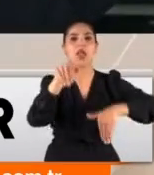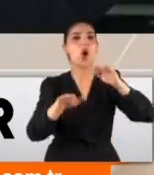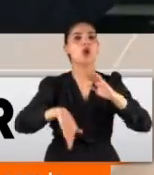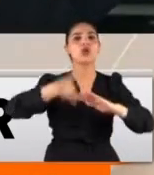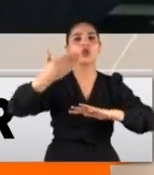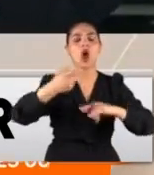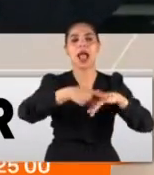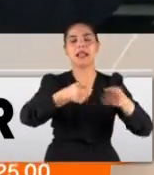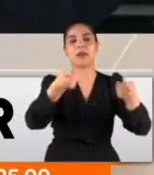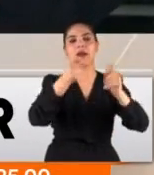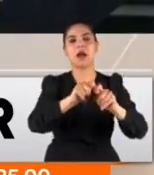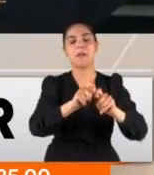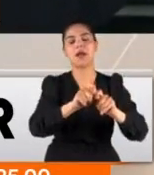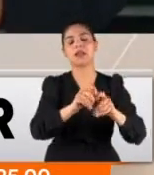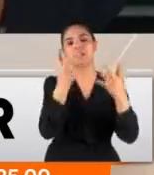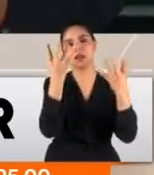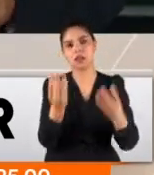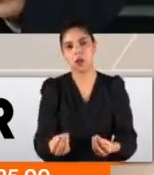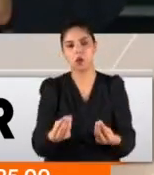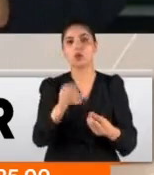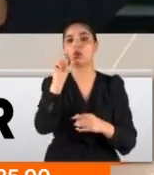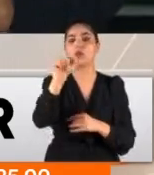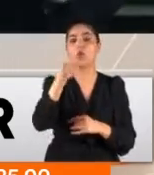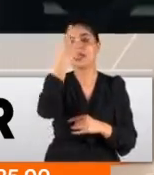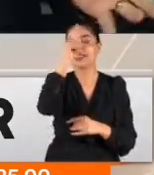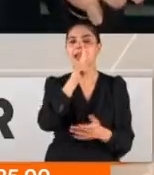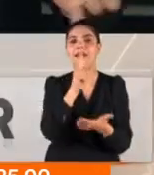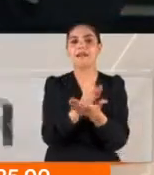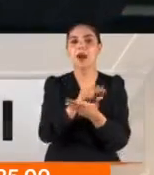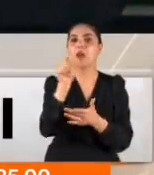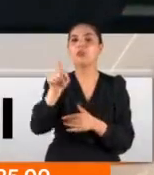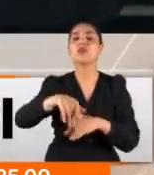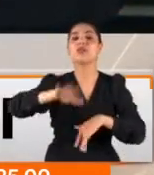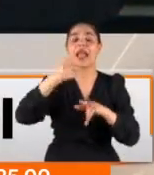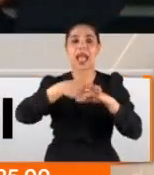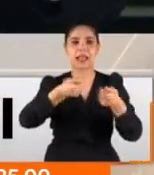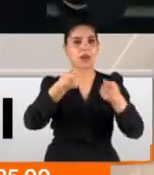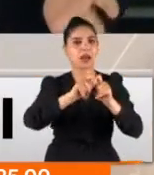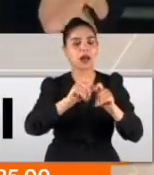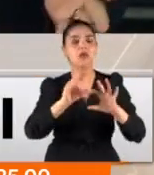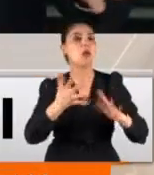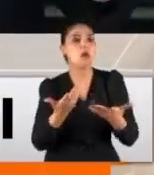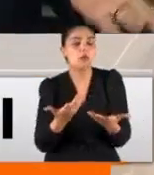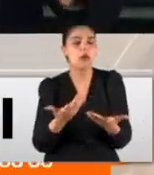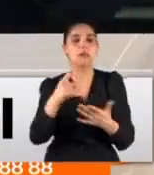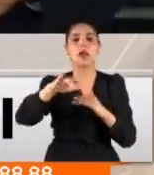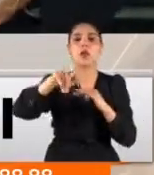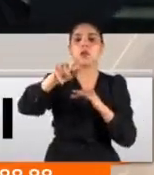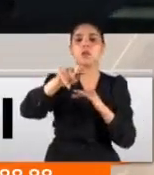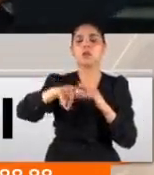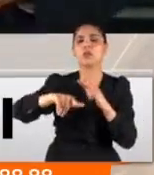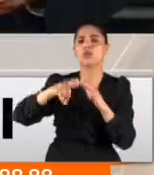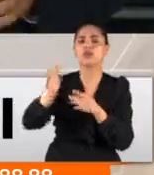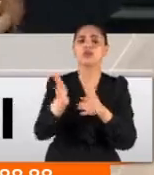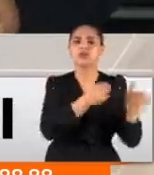kullanması gerekiyor hdpnin kapatılmasına yönelik olarak Ancak tek bir karar Tabii ki bu değil yani HDP kapatılabilir yerine kısmen